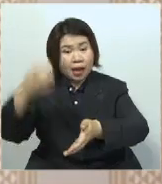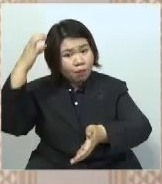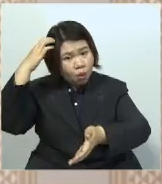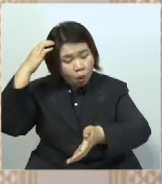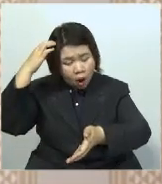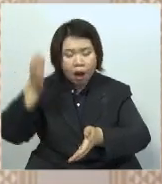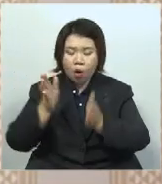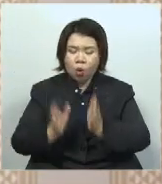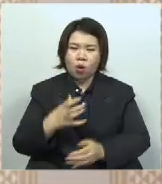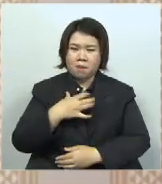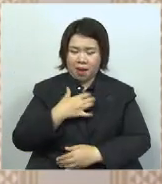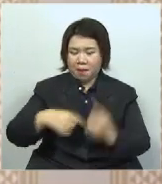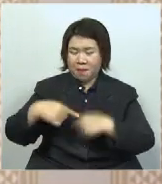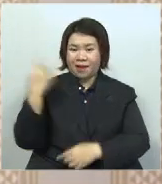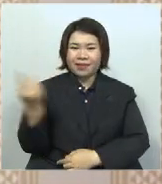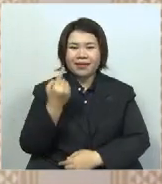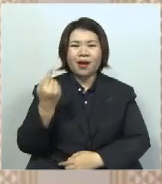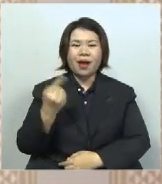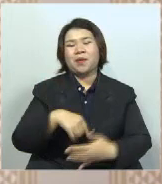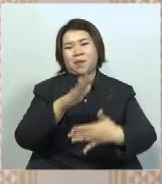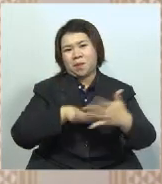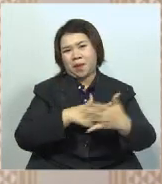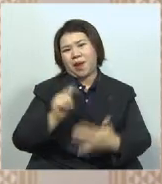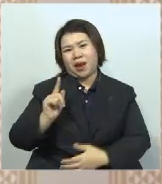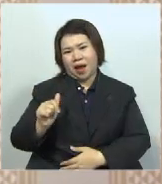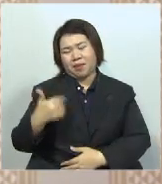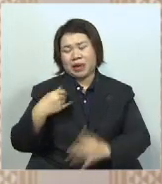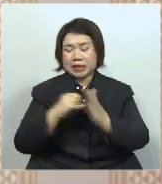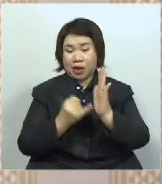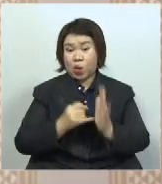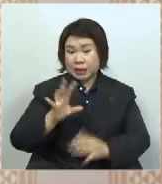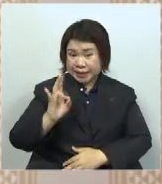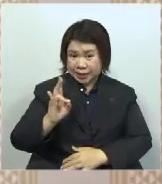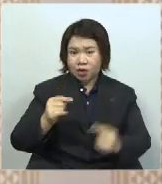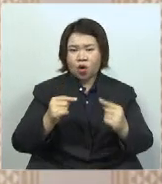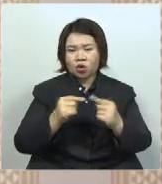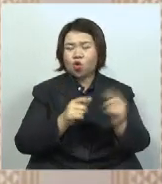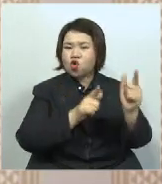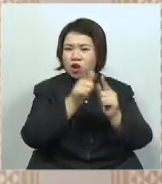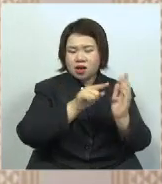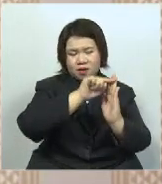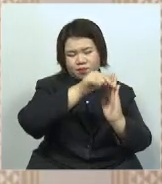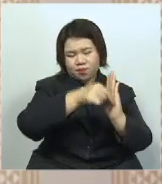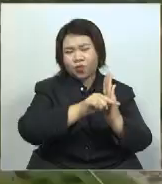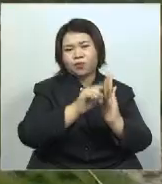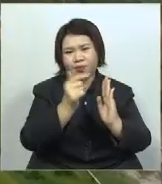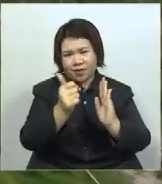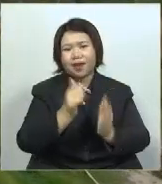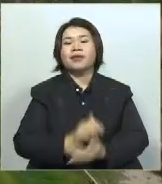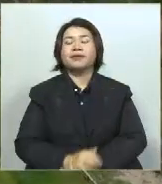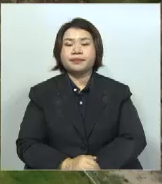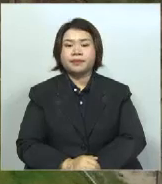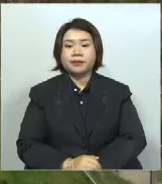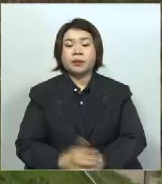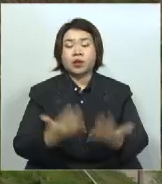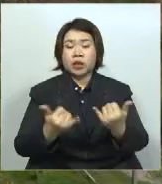เป็นแผนแม่บทของประเทศอยู่แล้วทัวร์ริมโขง7จังหวัดจากเชียงคานสู่โขงเจียมนะคะ การพัฒน